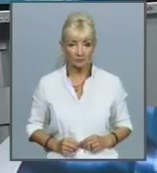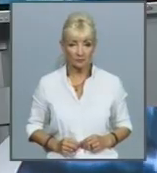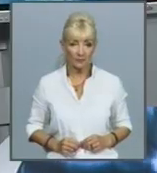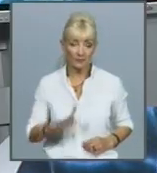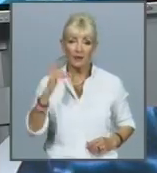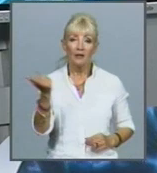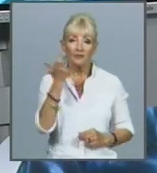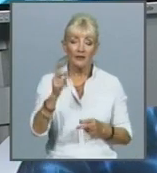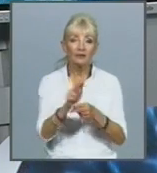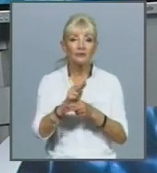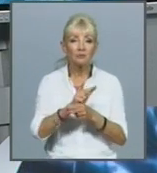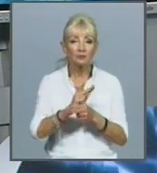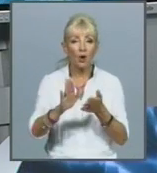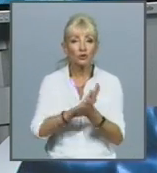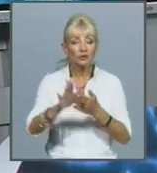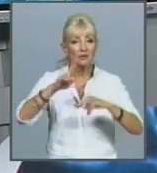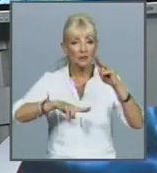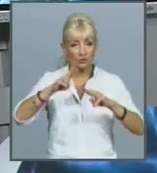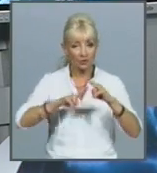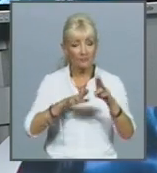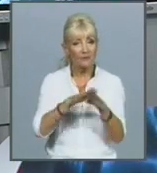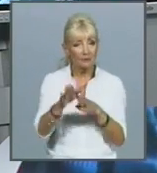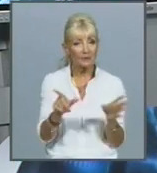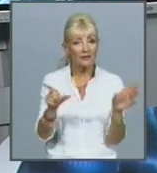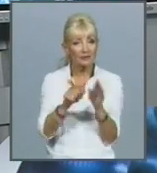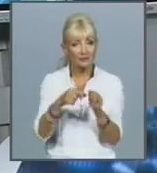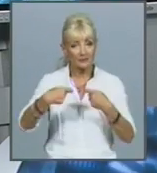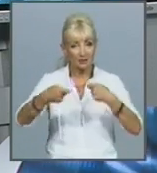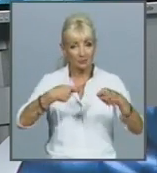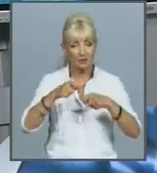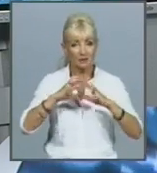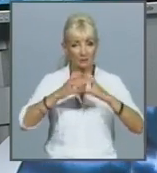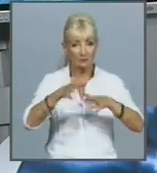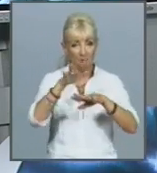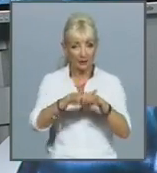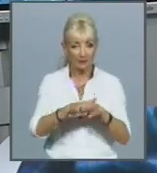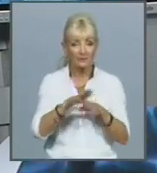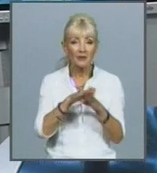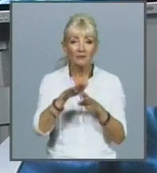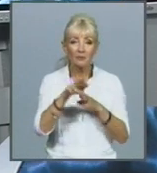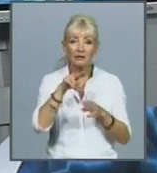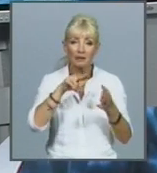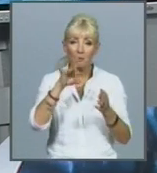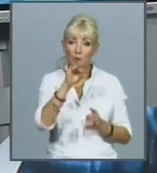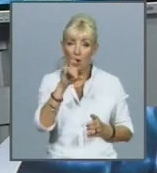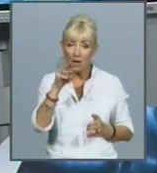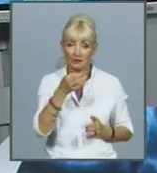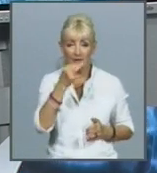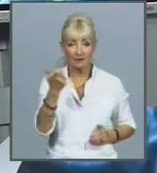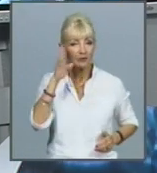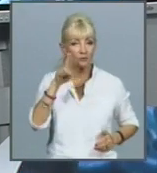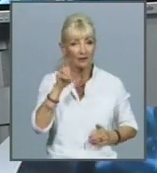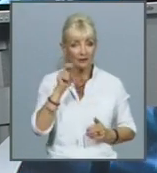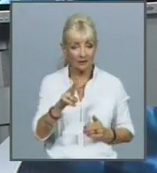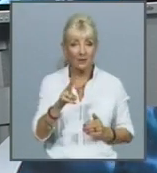У Харкові реконструюють очисні споруду. Роблять це у співпраці зі Світовим банком. Завдяки реалізації проєкту, зазначають у Харківводоканалі,